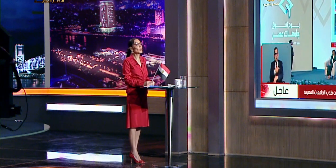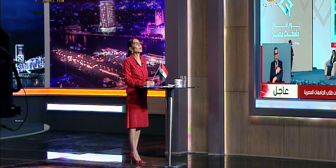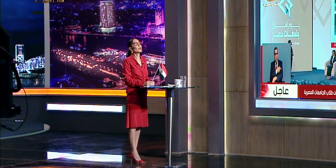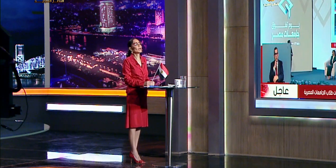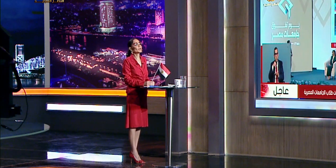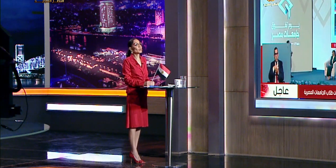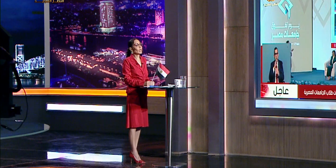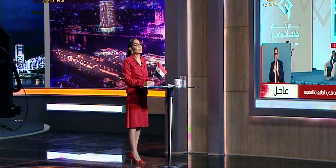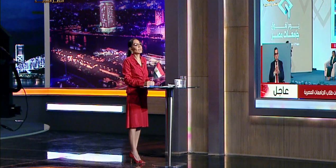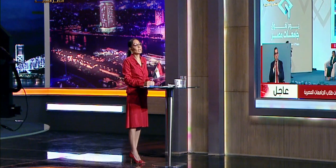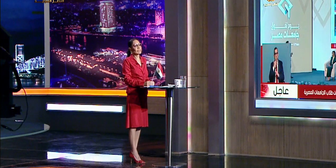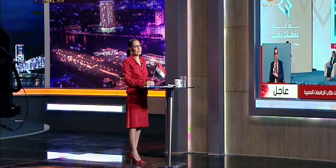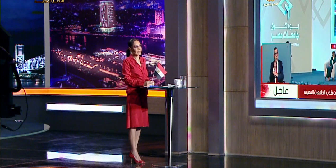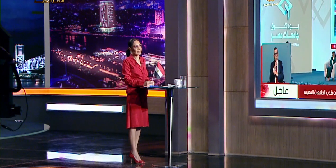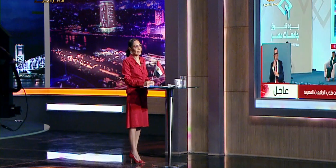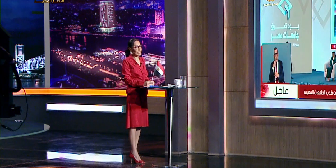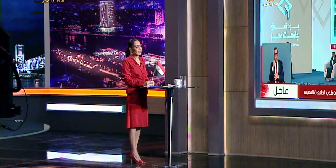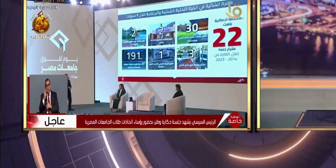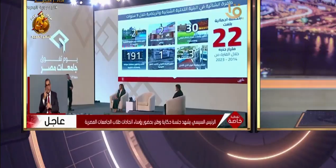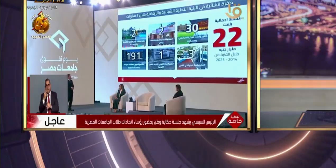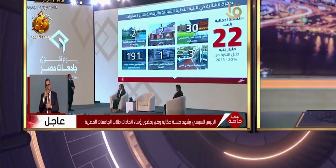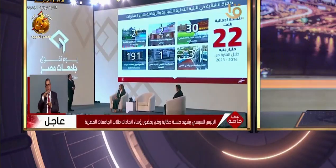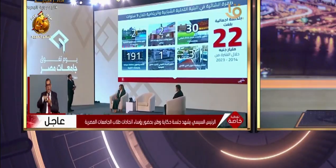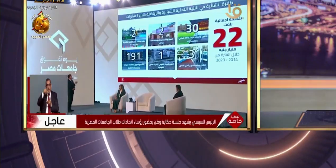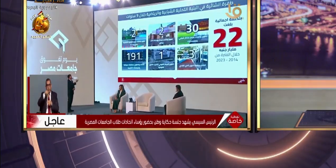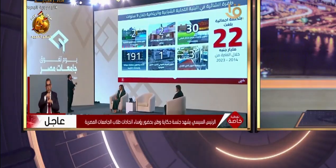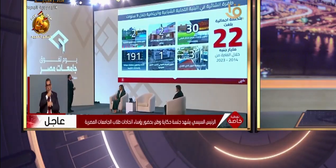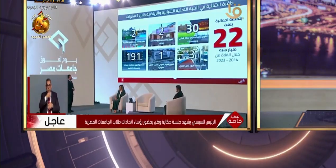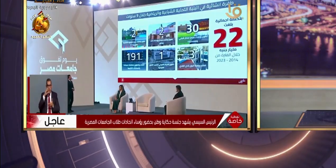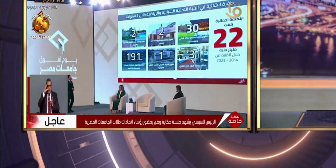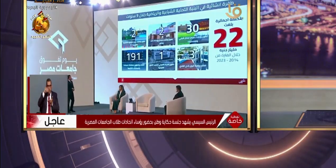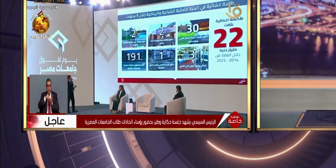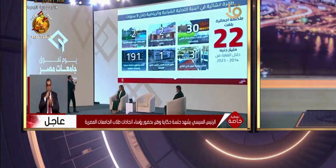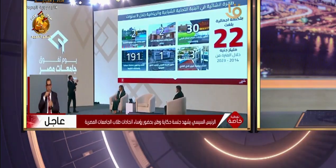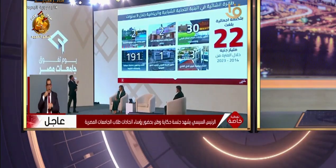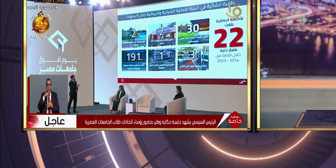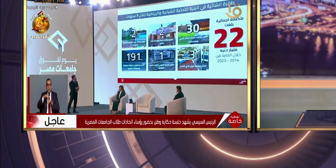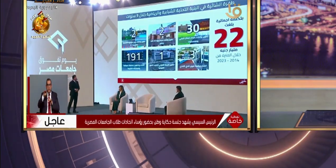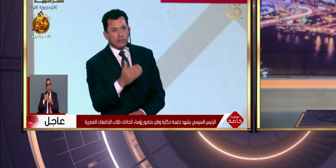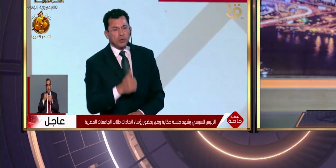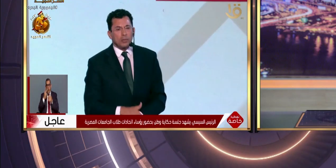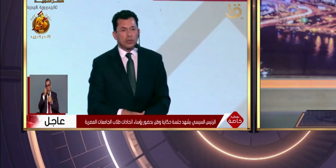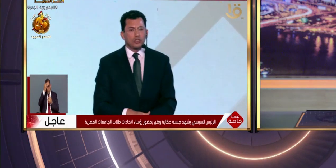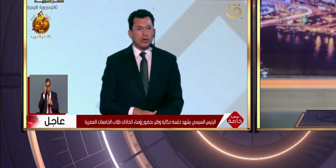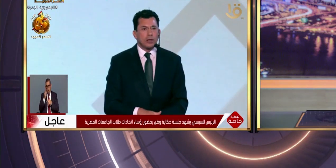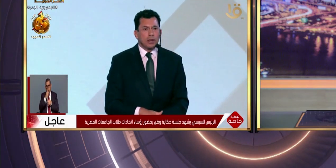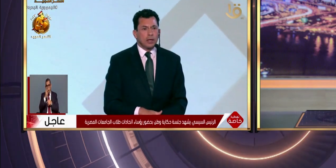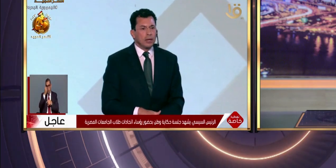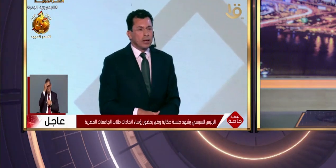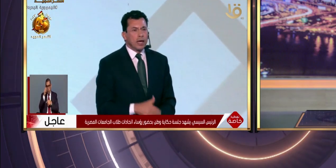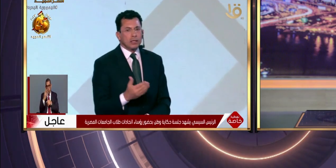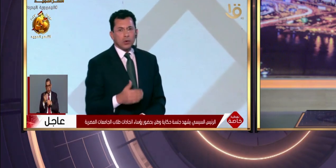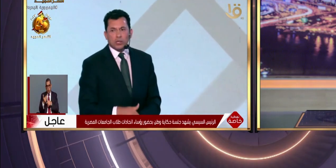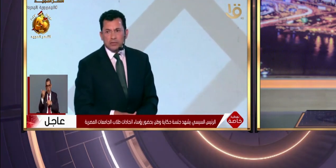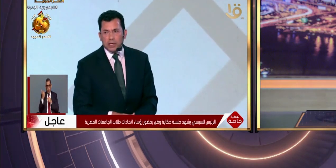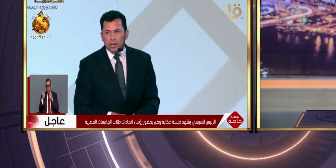انه يروح للنادي الاهلي. وبشكر الكابتن وائل كامل، والناس كانت